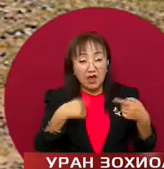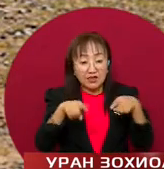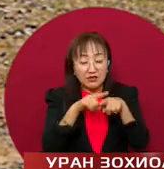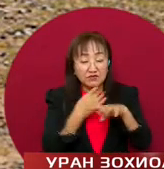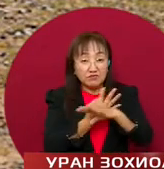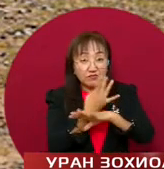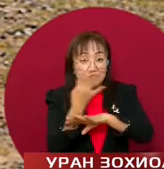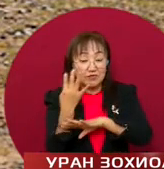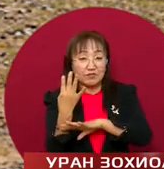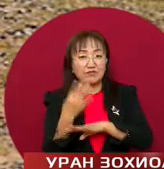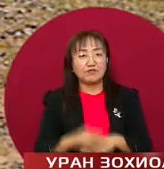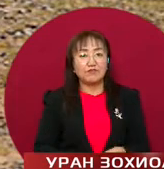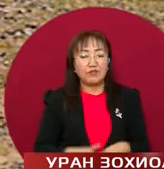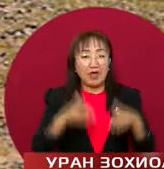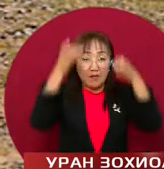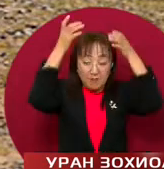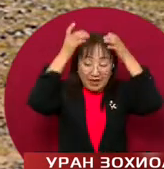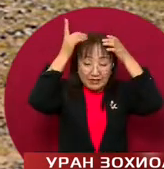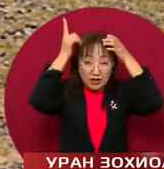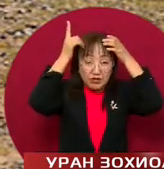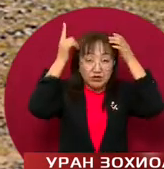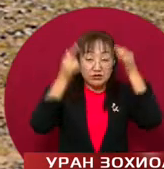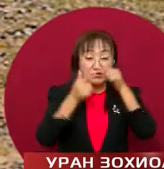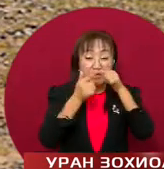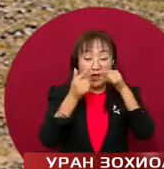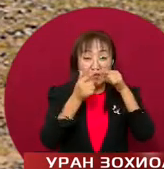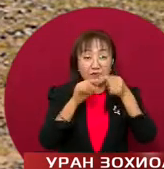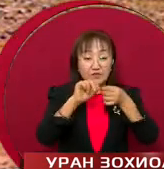малгаан оройн сампин шиг бяцхан овоо.